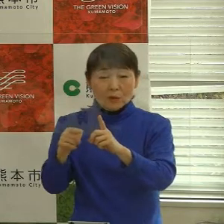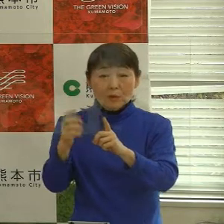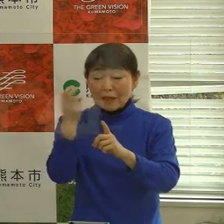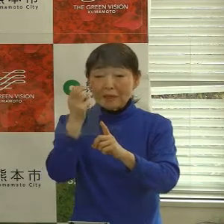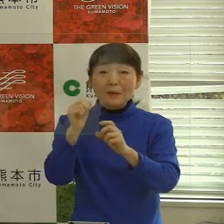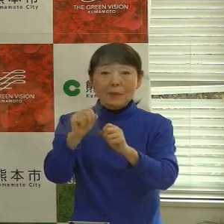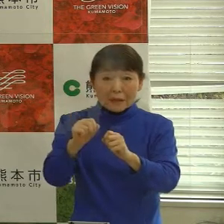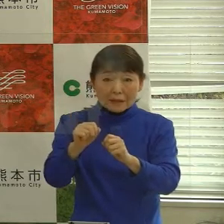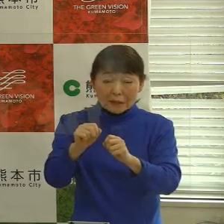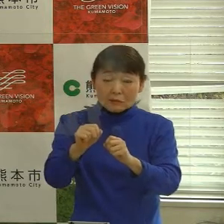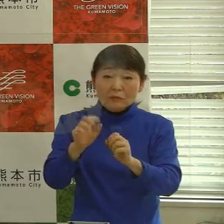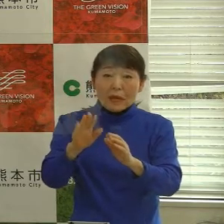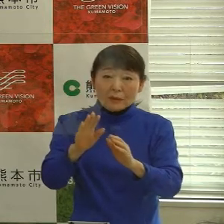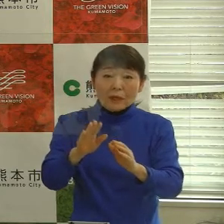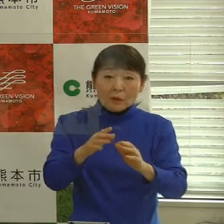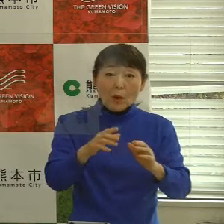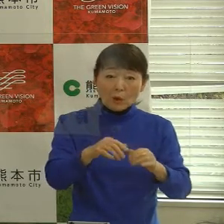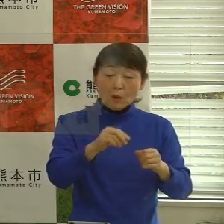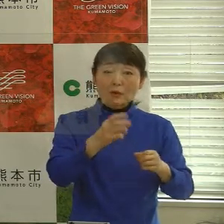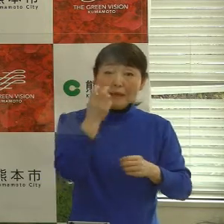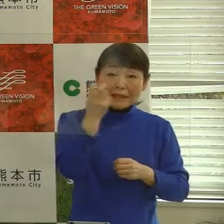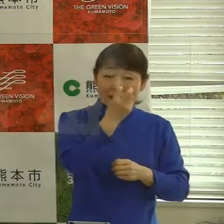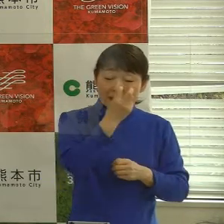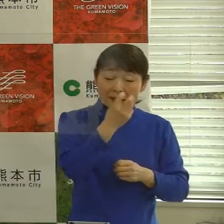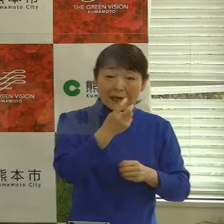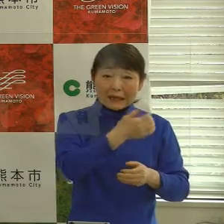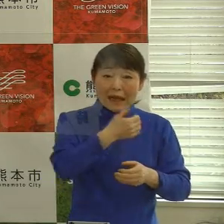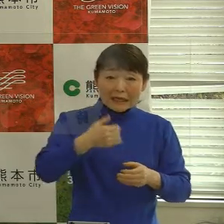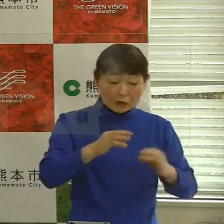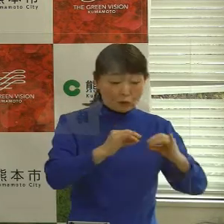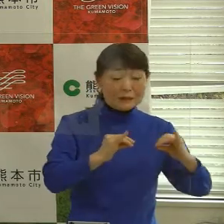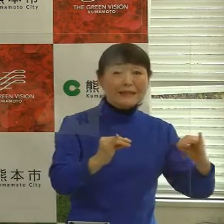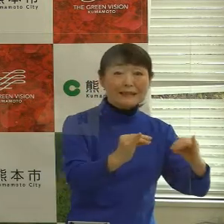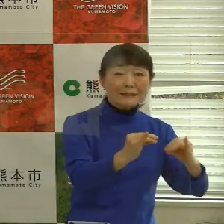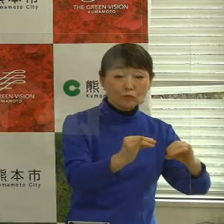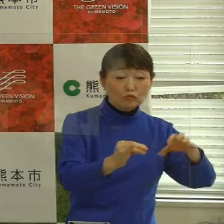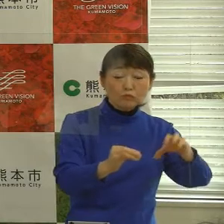うチームがありますので、まあ、そうした